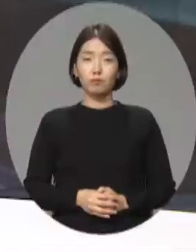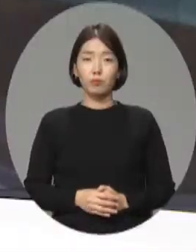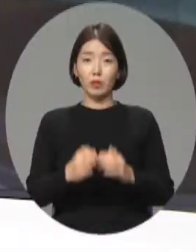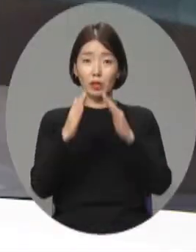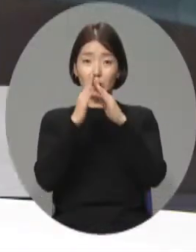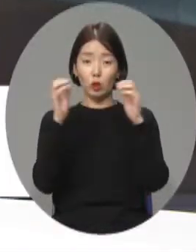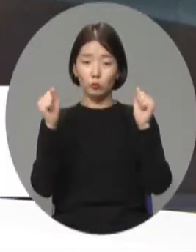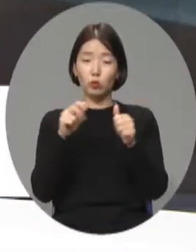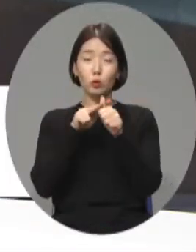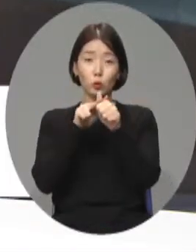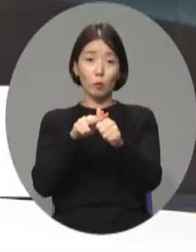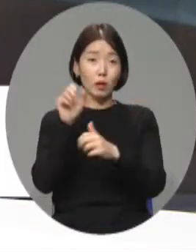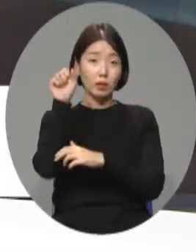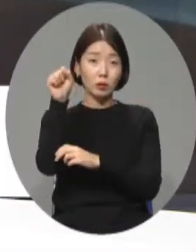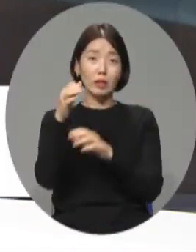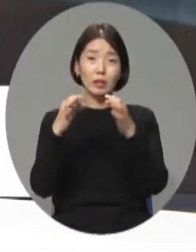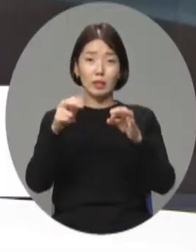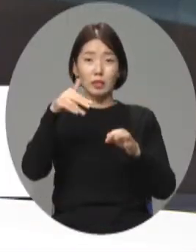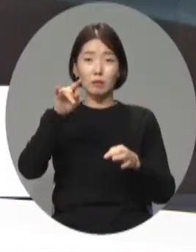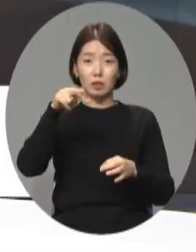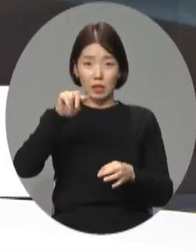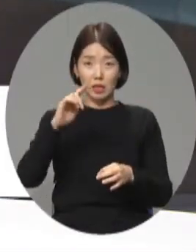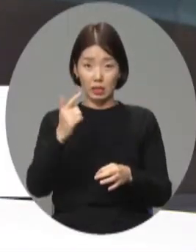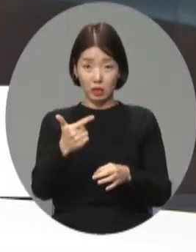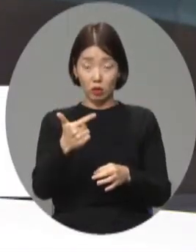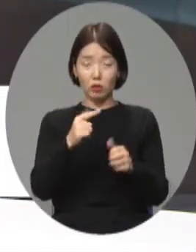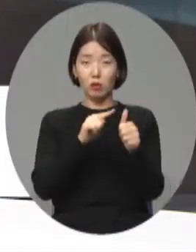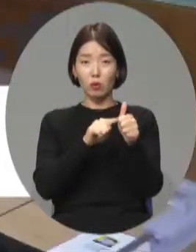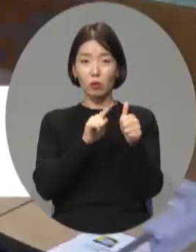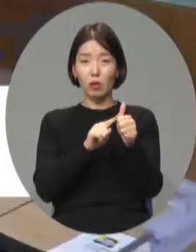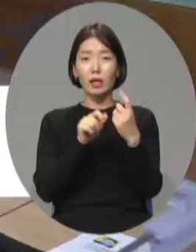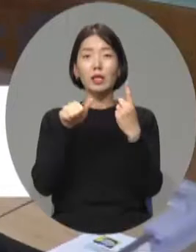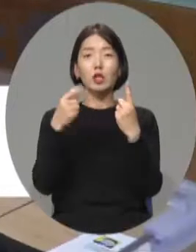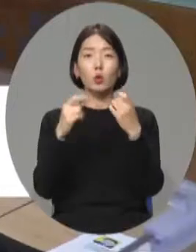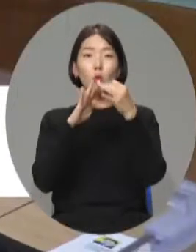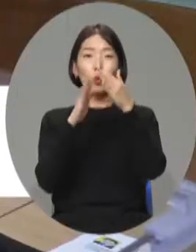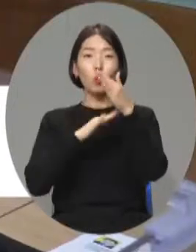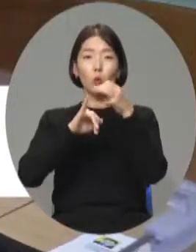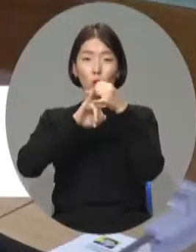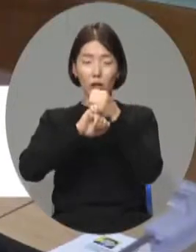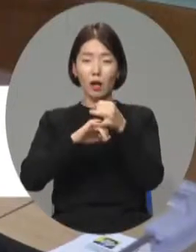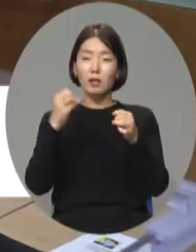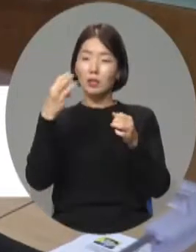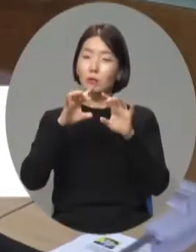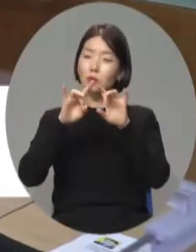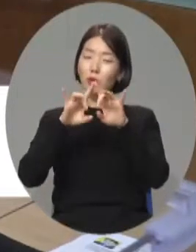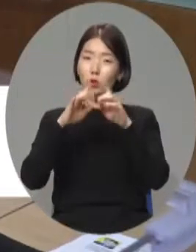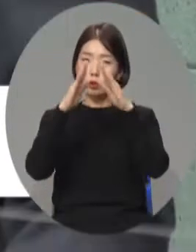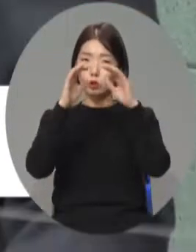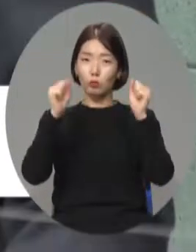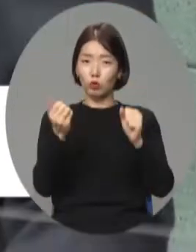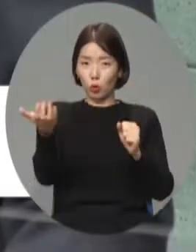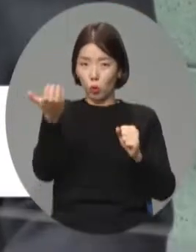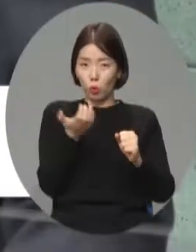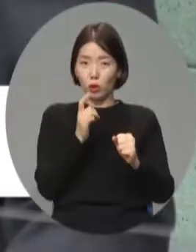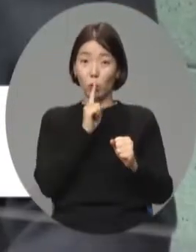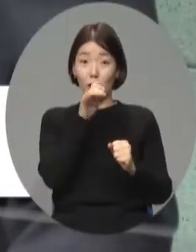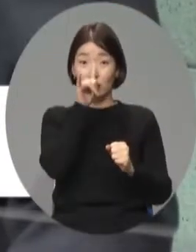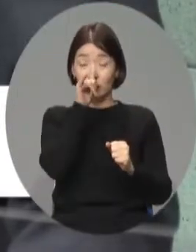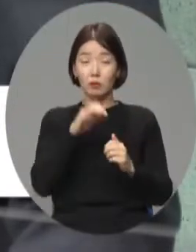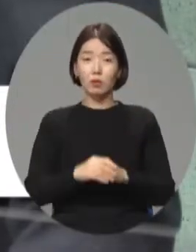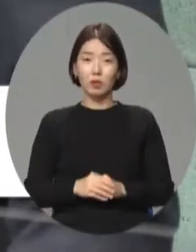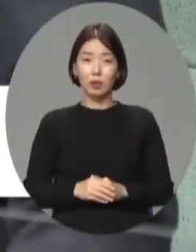전북도지사 출마를 선언한 김재선 덕산 그룹 회장이 1호 공약으로 삼성전자 전북 유치를 제시했습니다